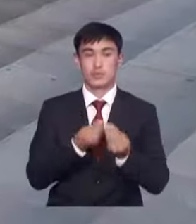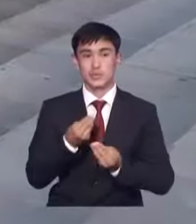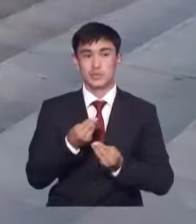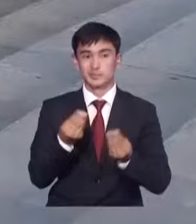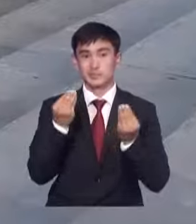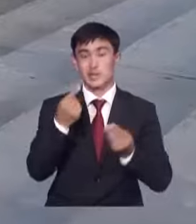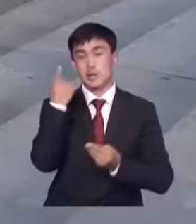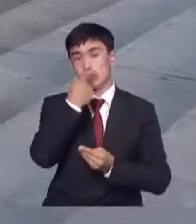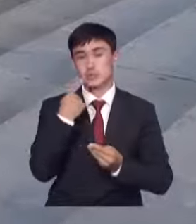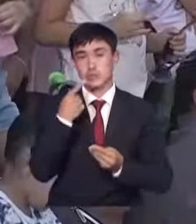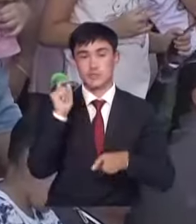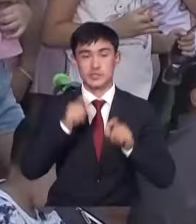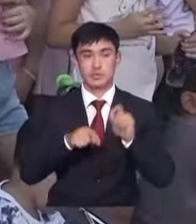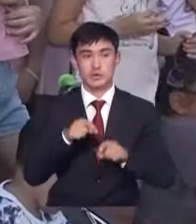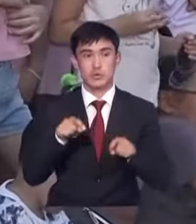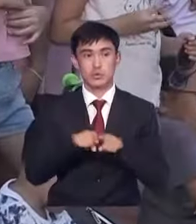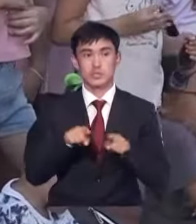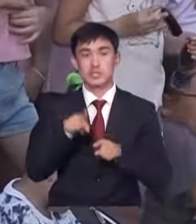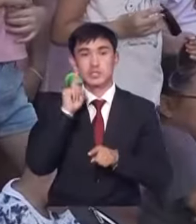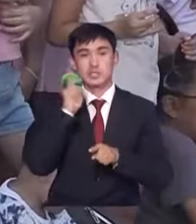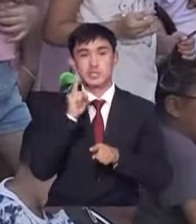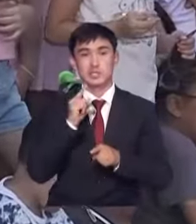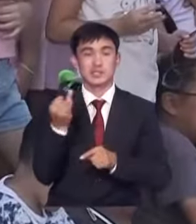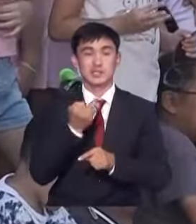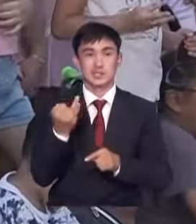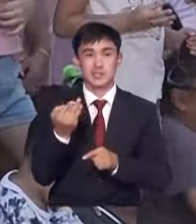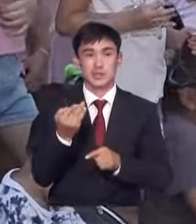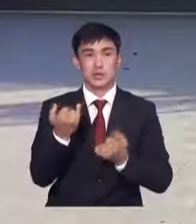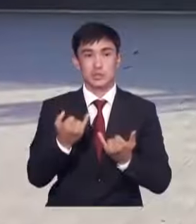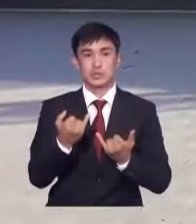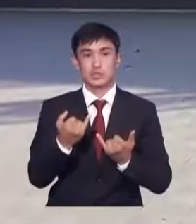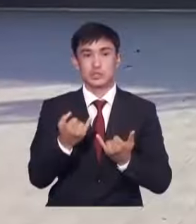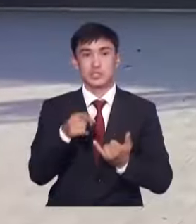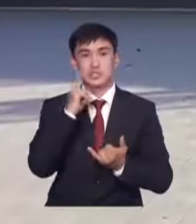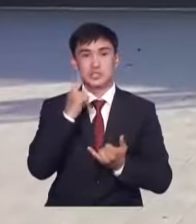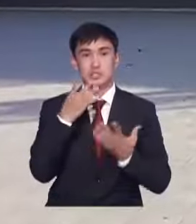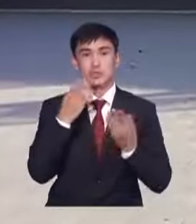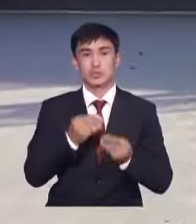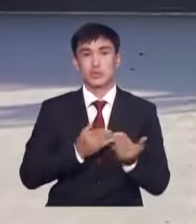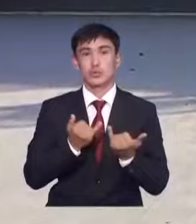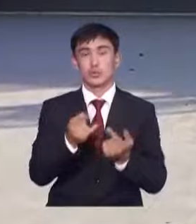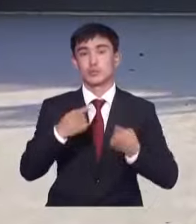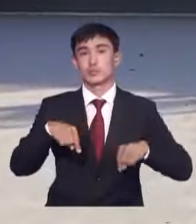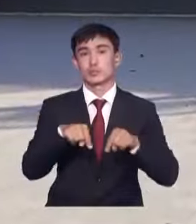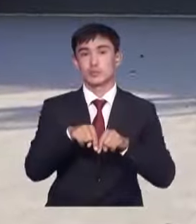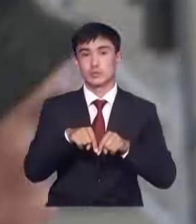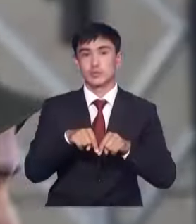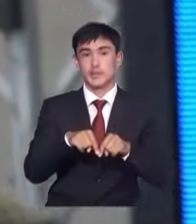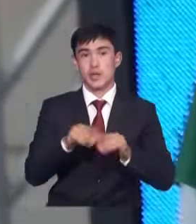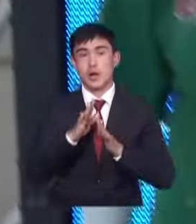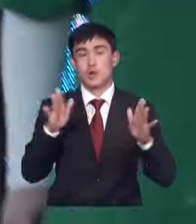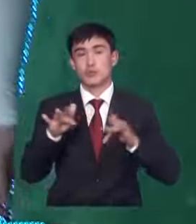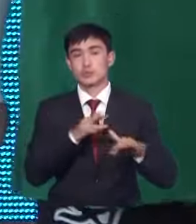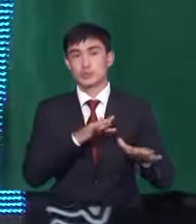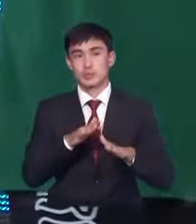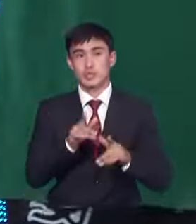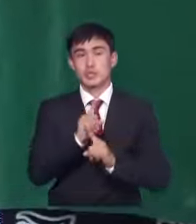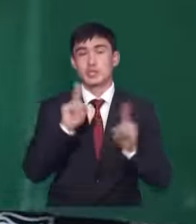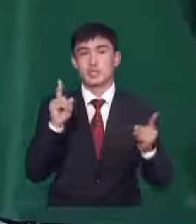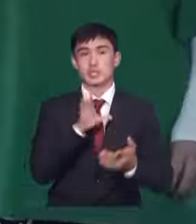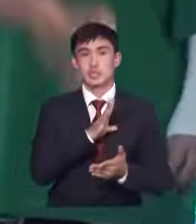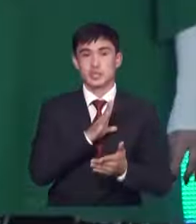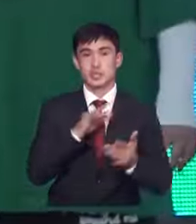керемет эмоция. Фестиваль осысымен жастарды қызықтырады. Осы жолғысы жастар күніне орай ұйымдастырылып отыр. Ауқымды болуымен